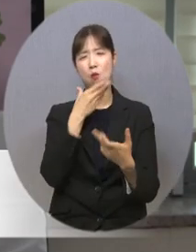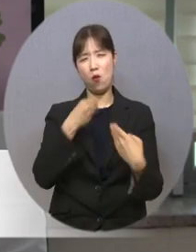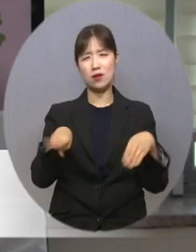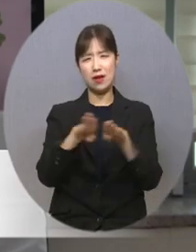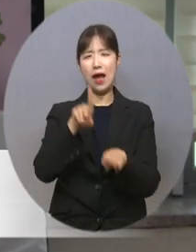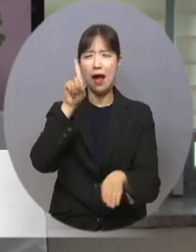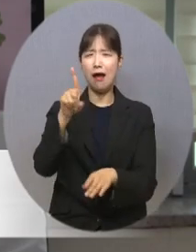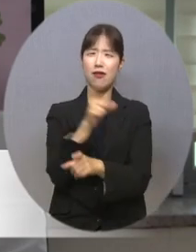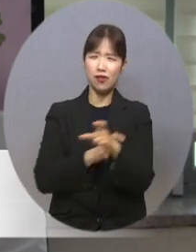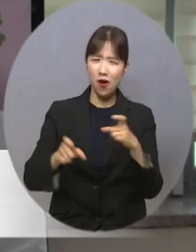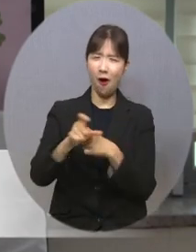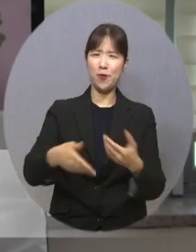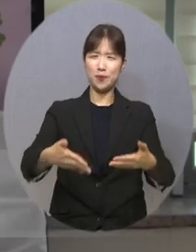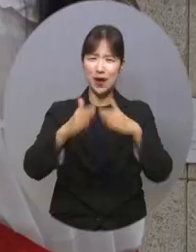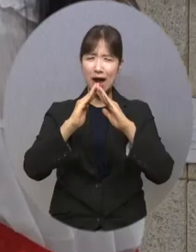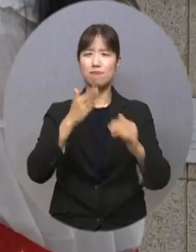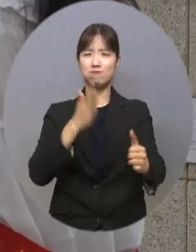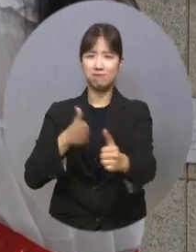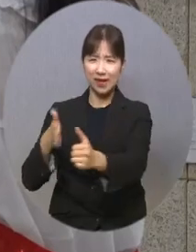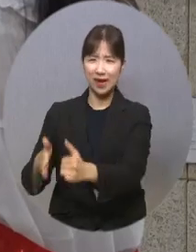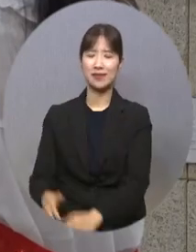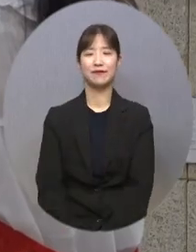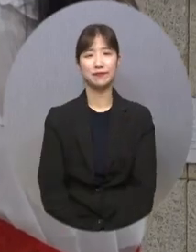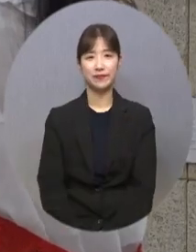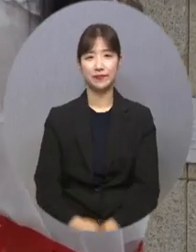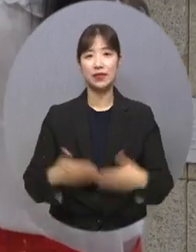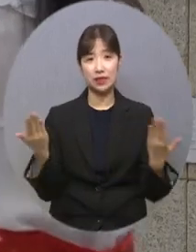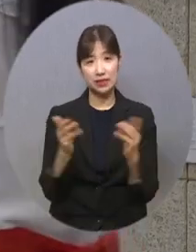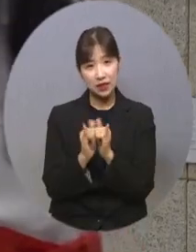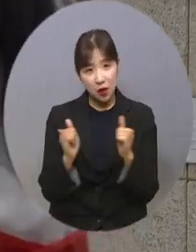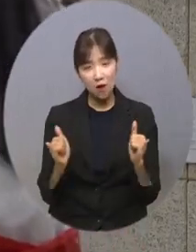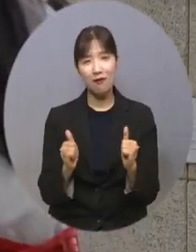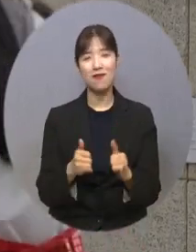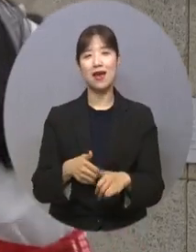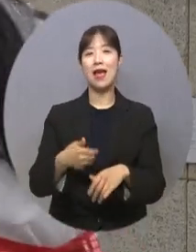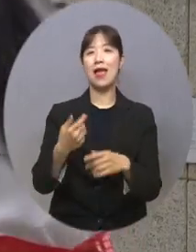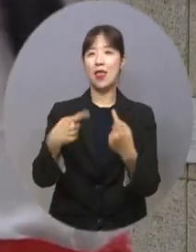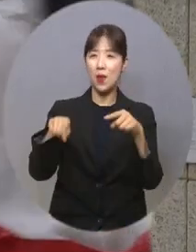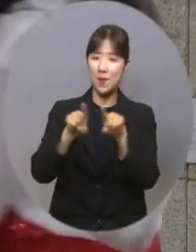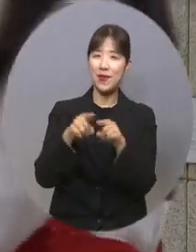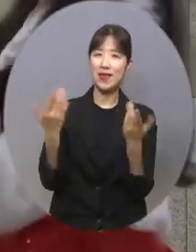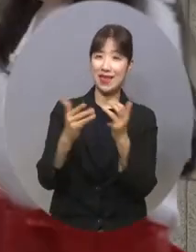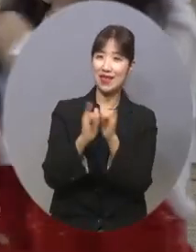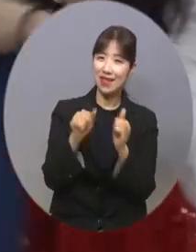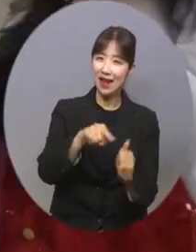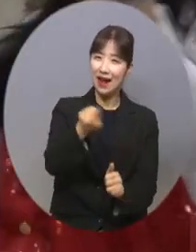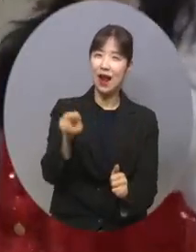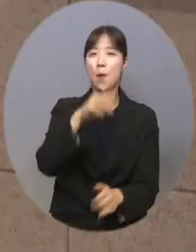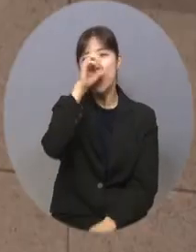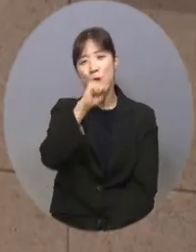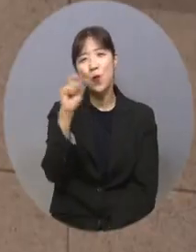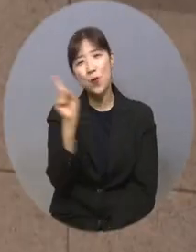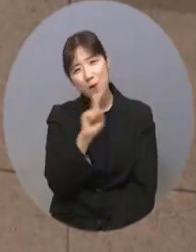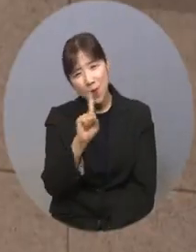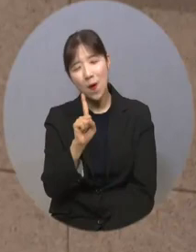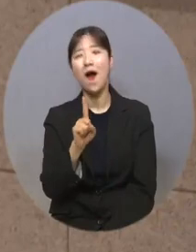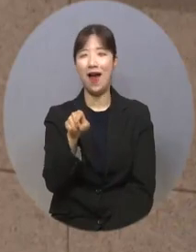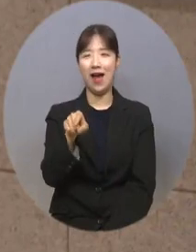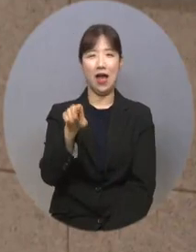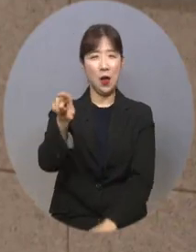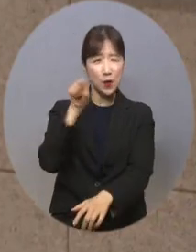하나를 만들어 주십시오. 직원들은 동료의 장점을 찾아내 시상을 하는 훈훈한